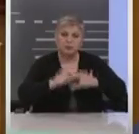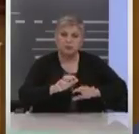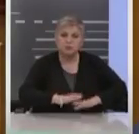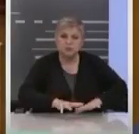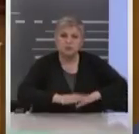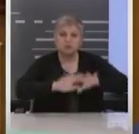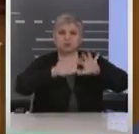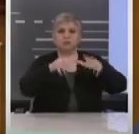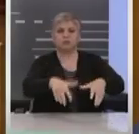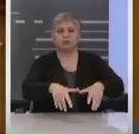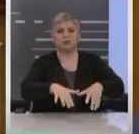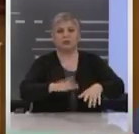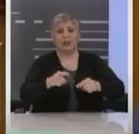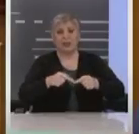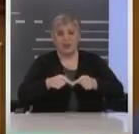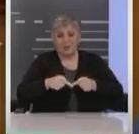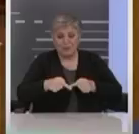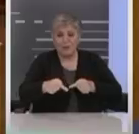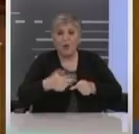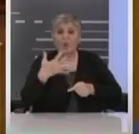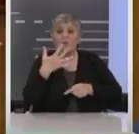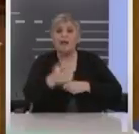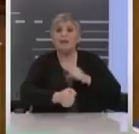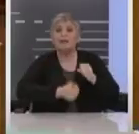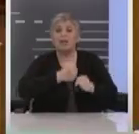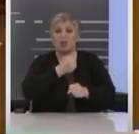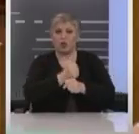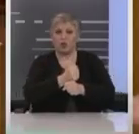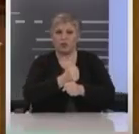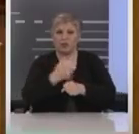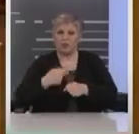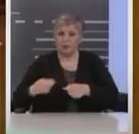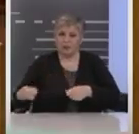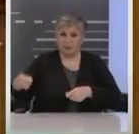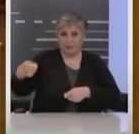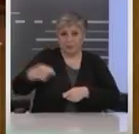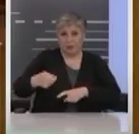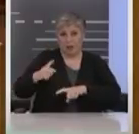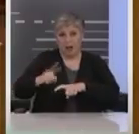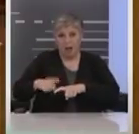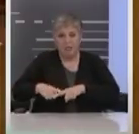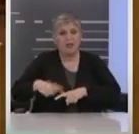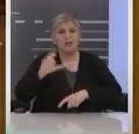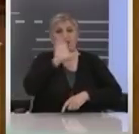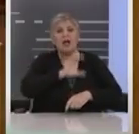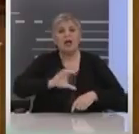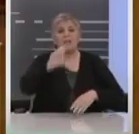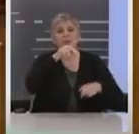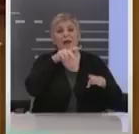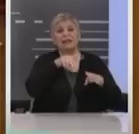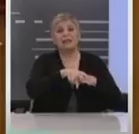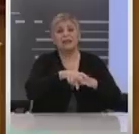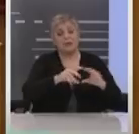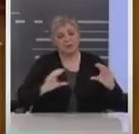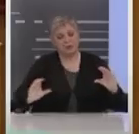με αξιοποίηση εθνικών πόρων, αλλά και τη συνεργασία της Ευρωπαϊκής Τράπεζας Επενδύσεων.